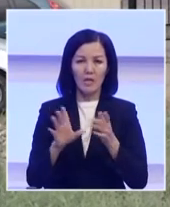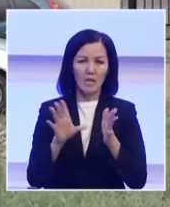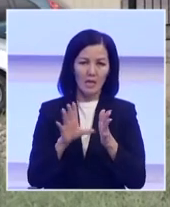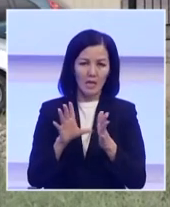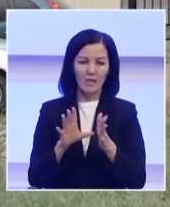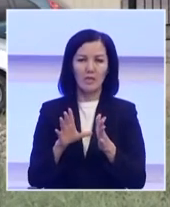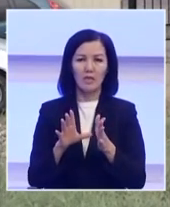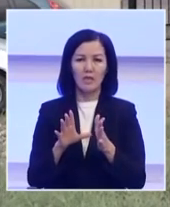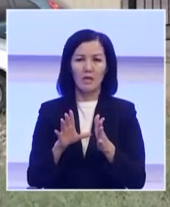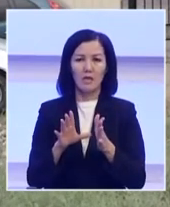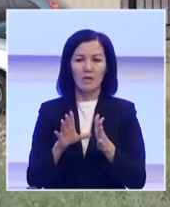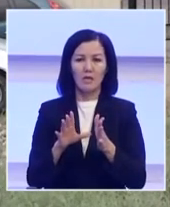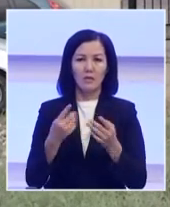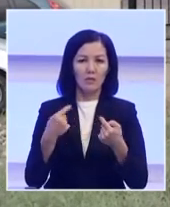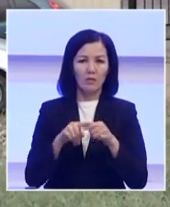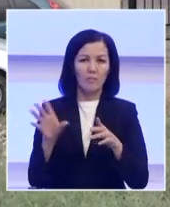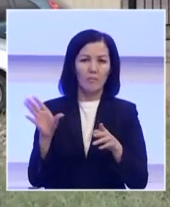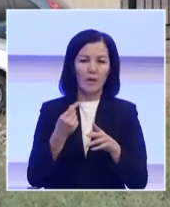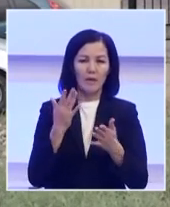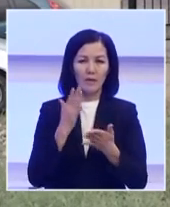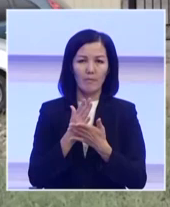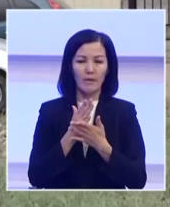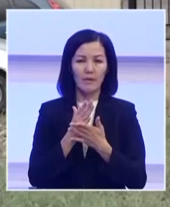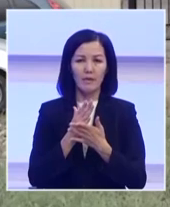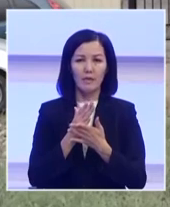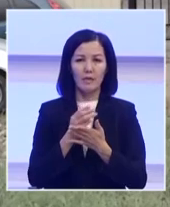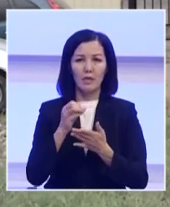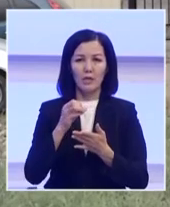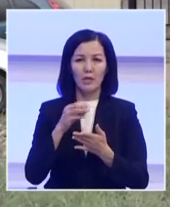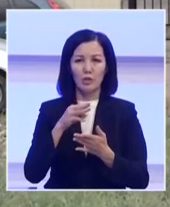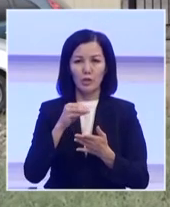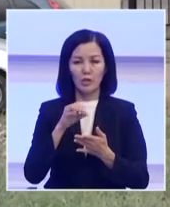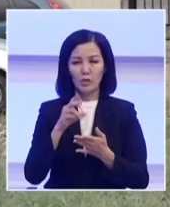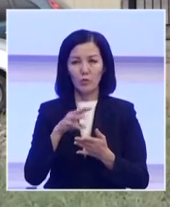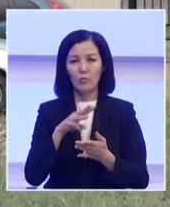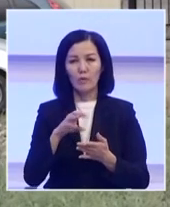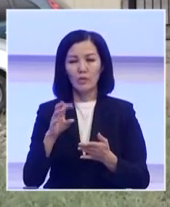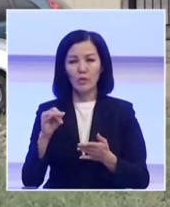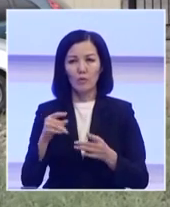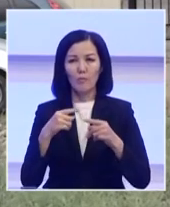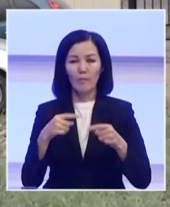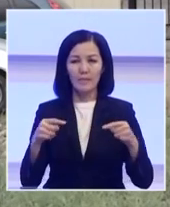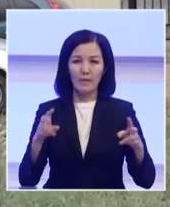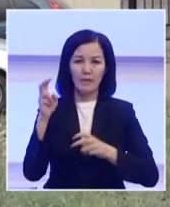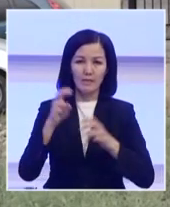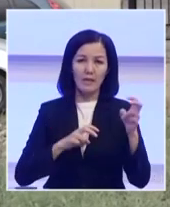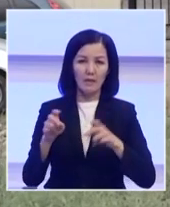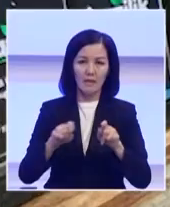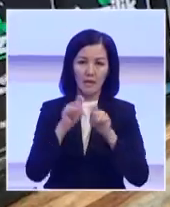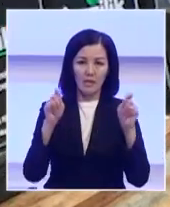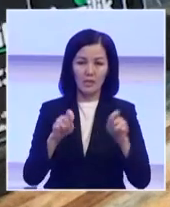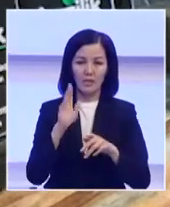Және де кейінгі жылдары бұл жерде жетсу мажыко, және тағы басқа да өндіріс салар іске қосылып